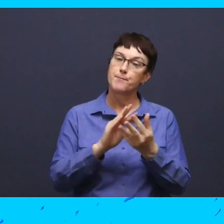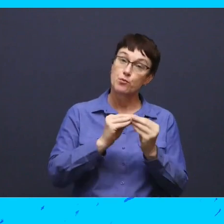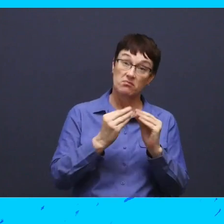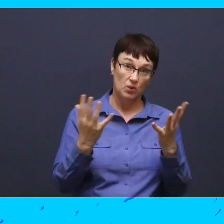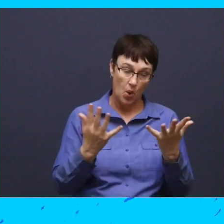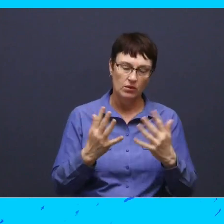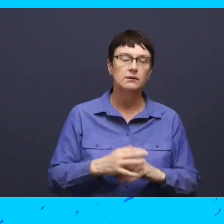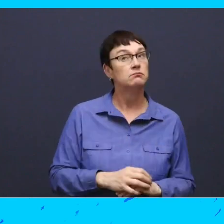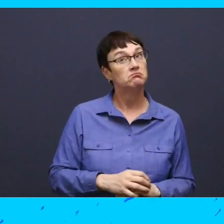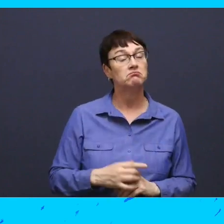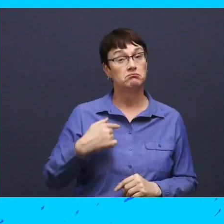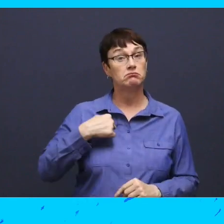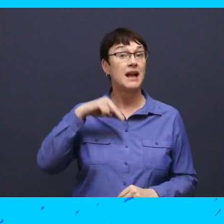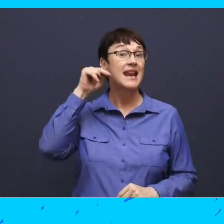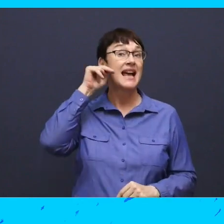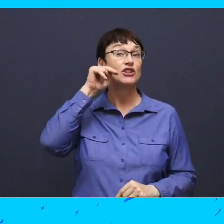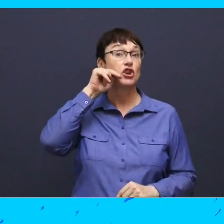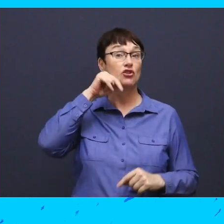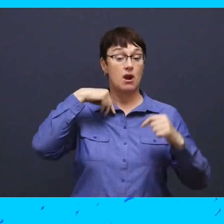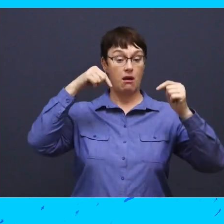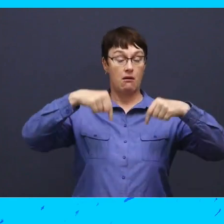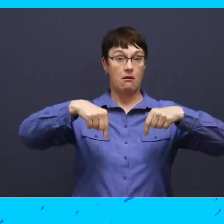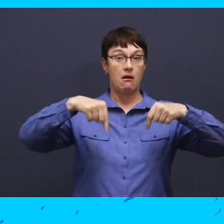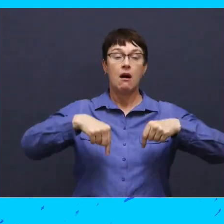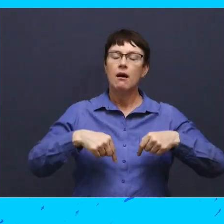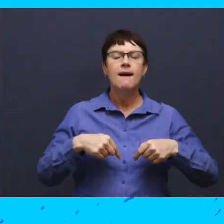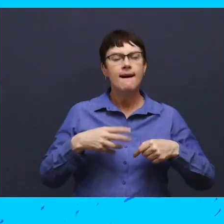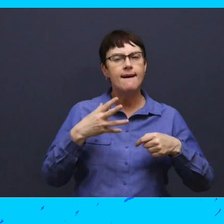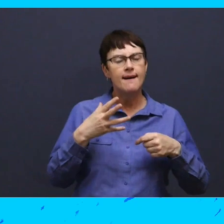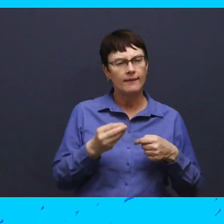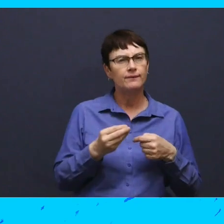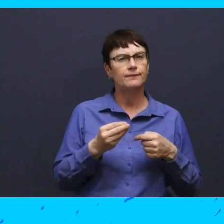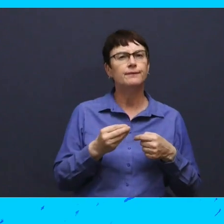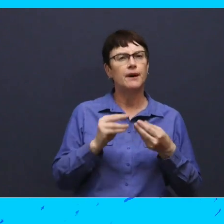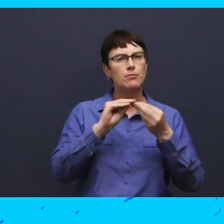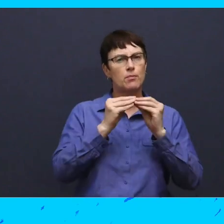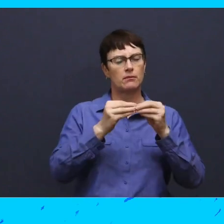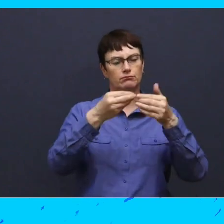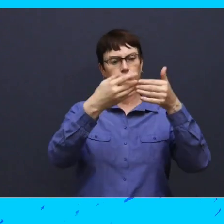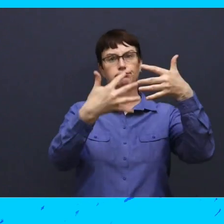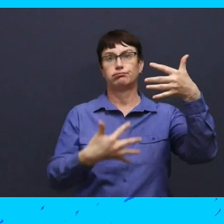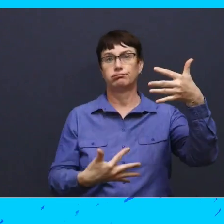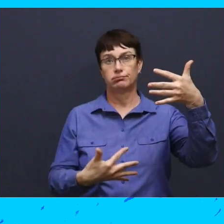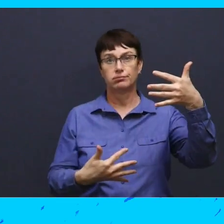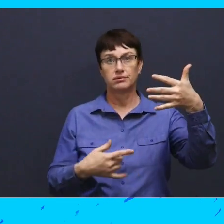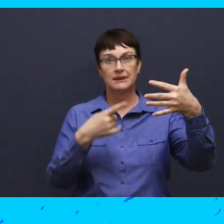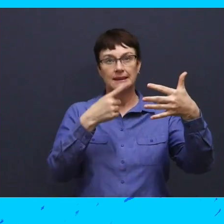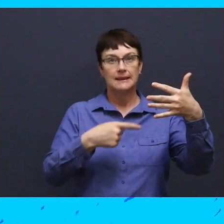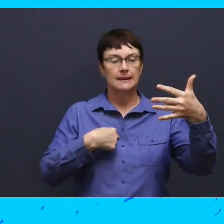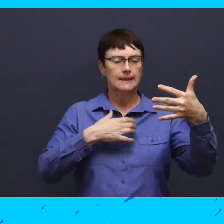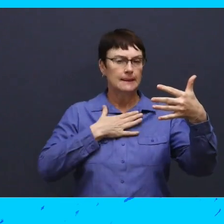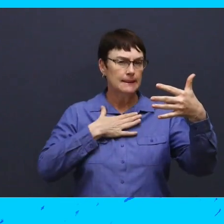avons des écarts, mais l'un que je voudrais mentionner, c'est